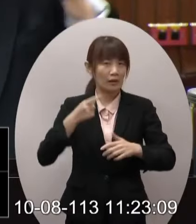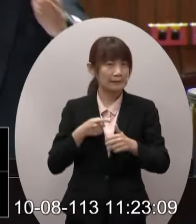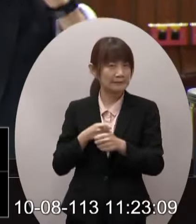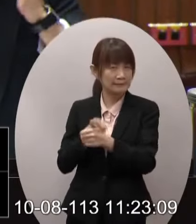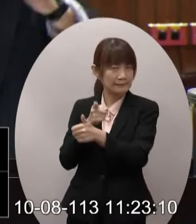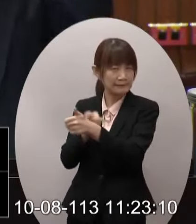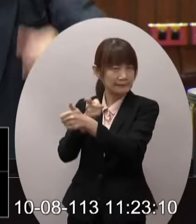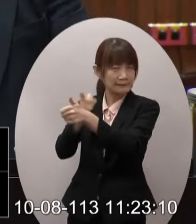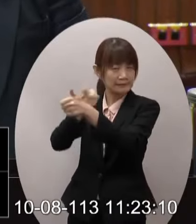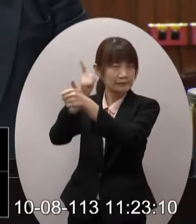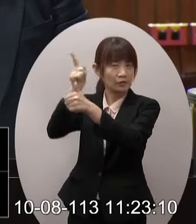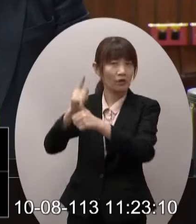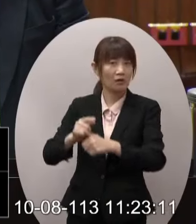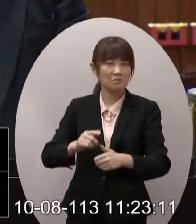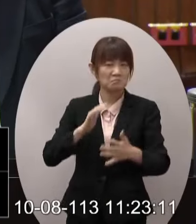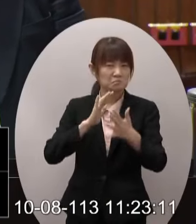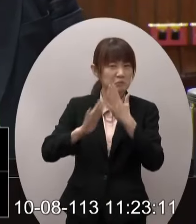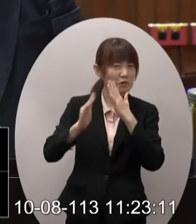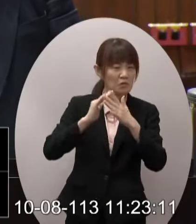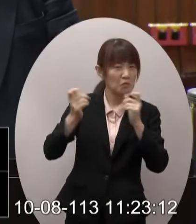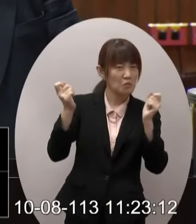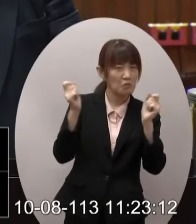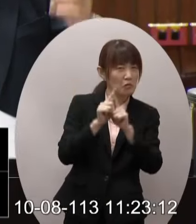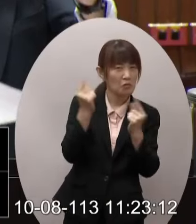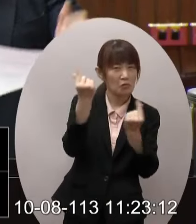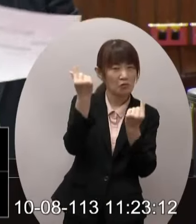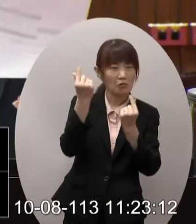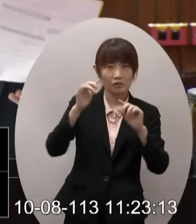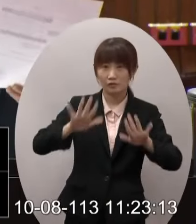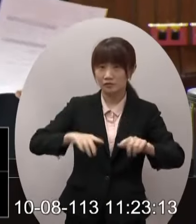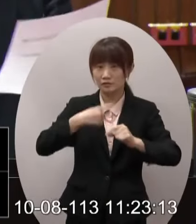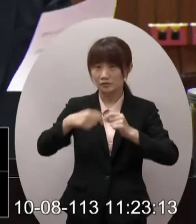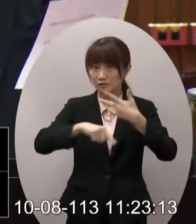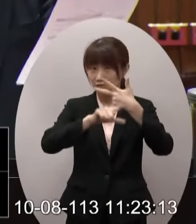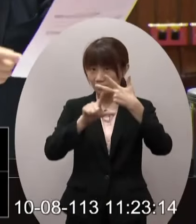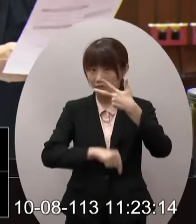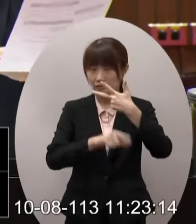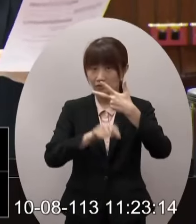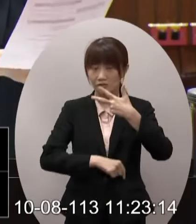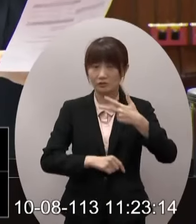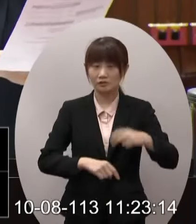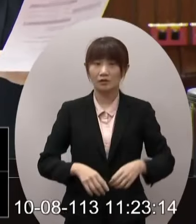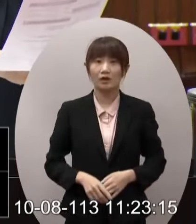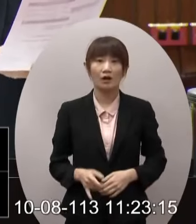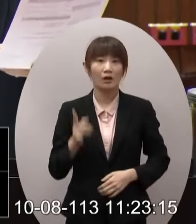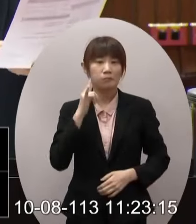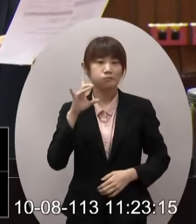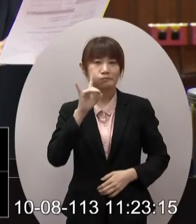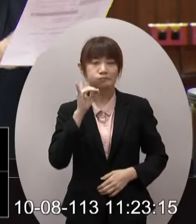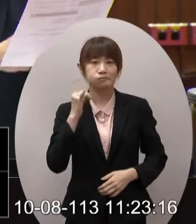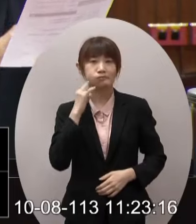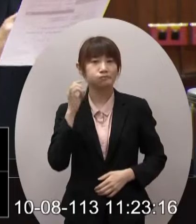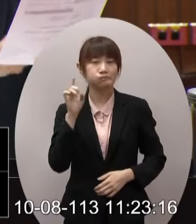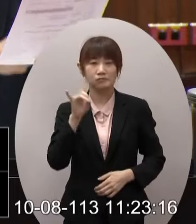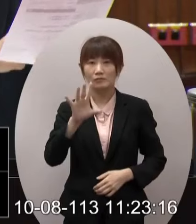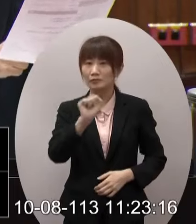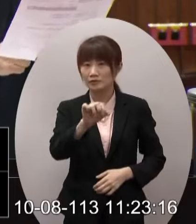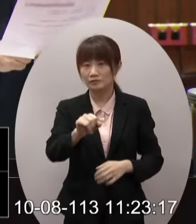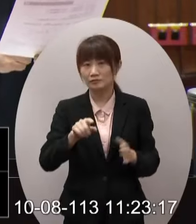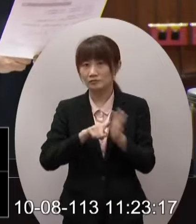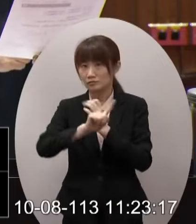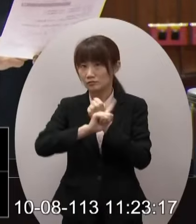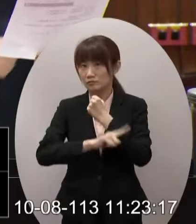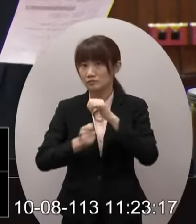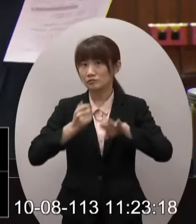衅宣战。今年7月打诈专法通过以后，今年